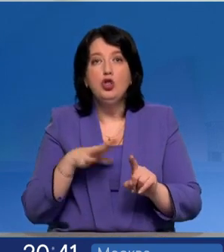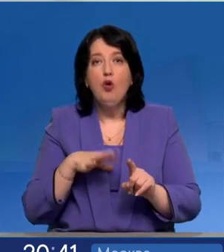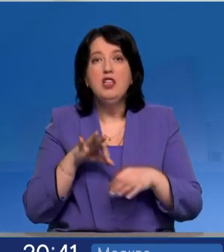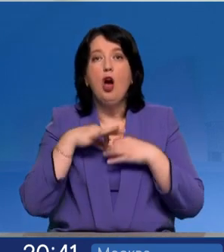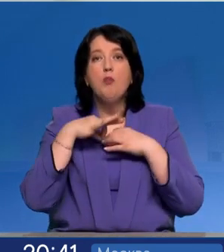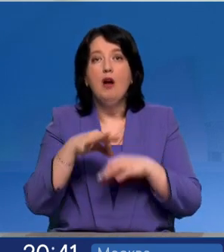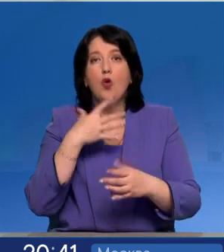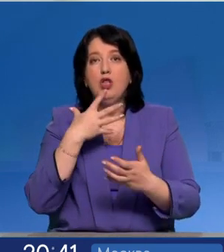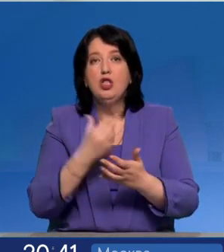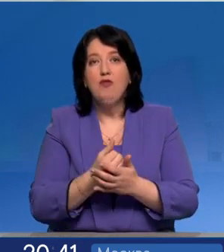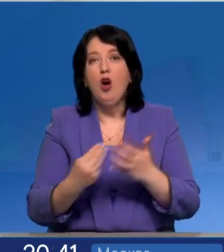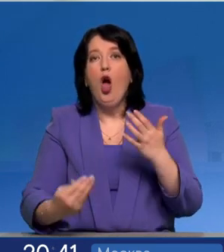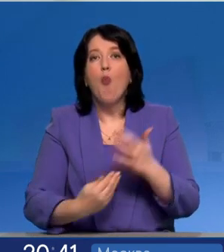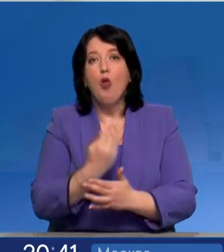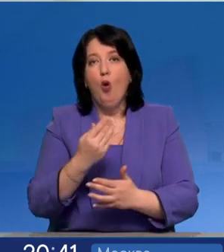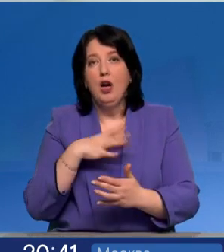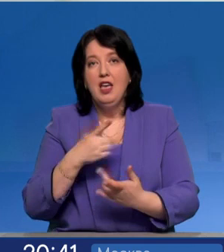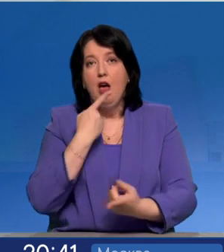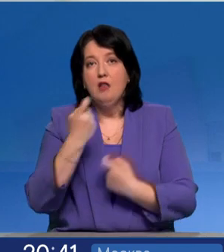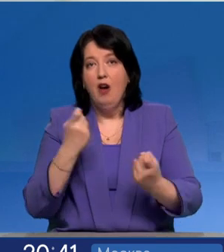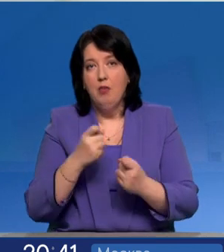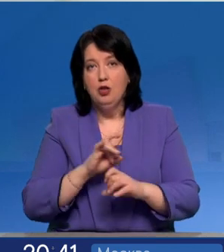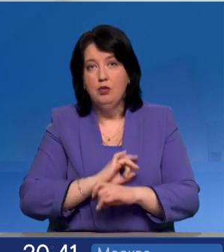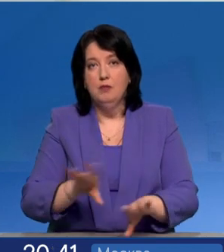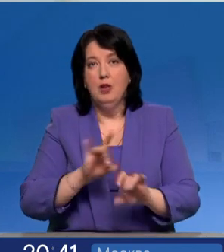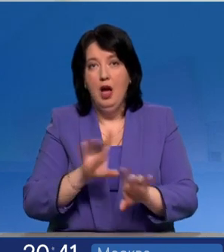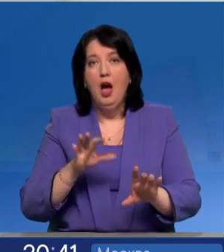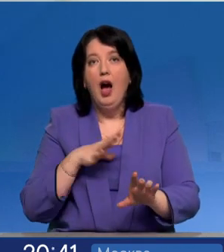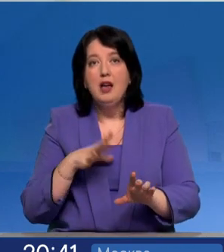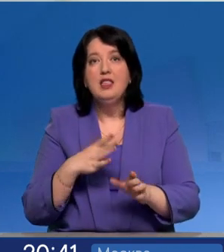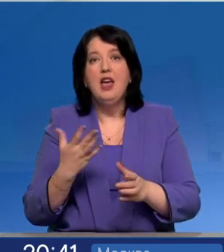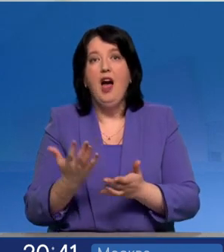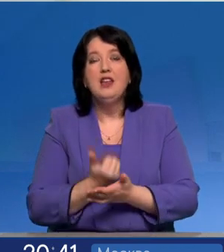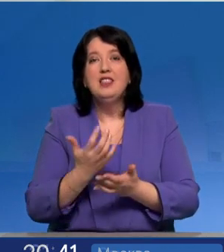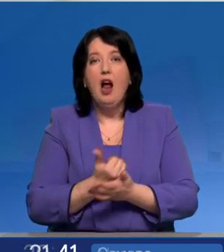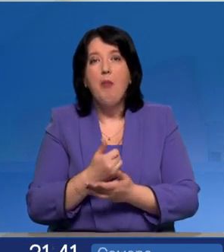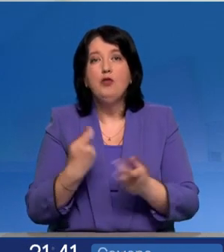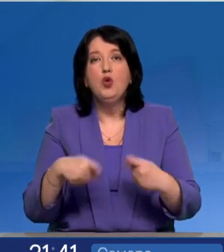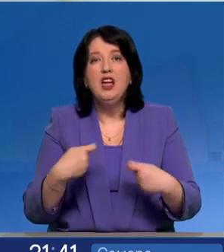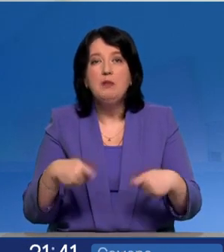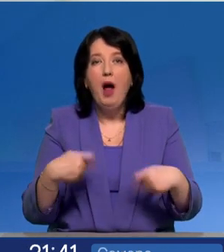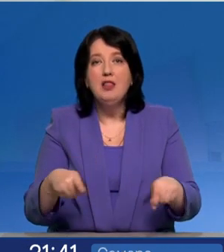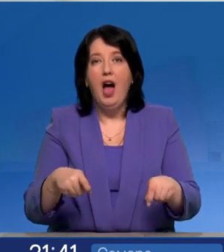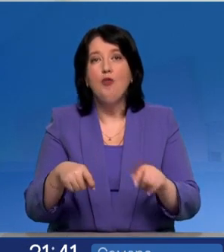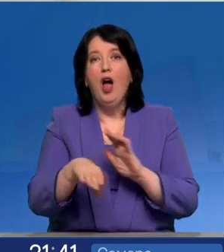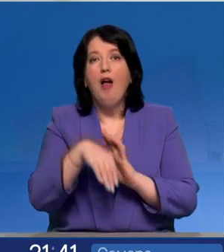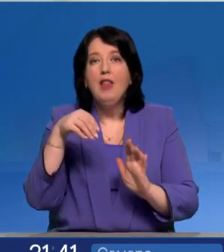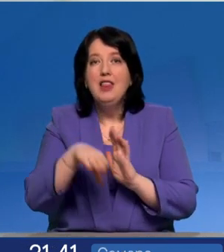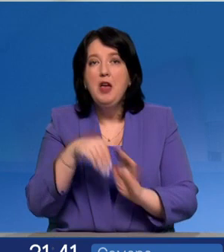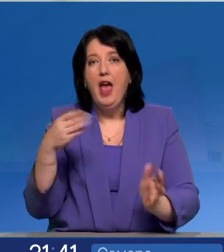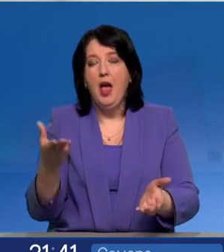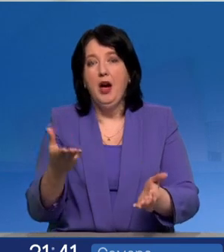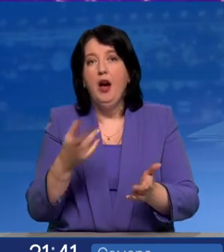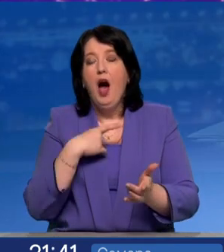какой-то нормальный контент людям. Они зарабатывают на распродажах, они зарабатывают на лотереях. А нам важно понимать сейчас, как